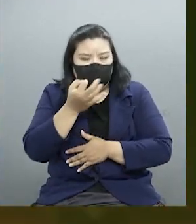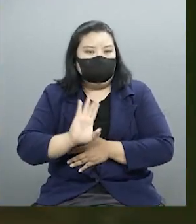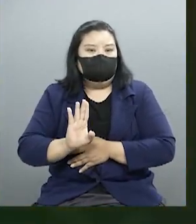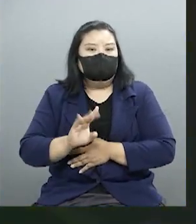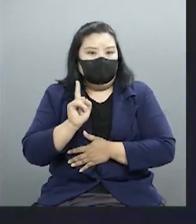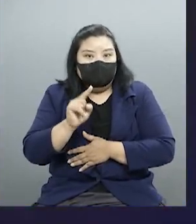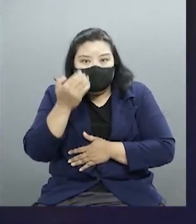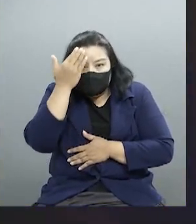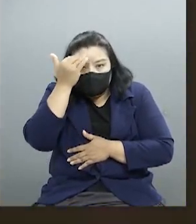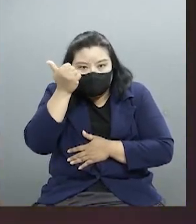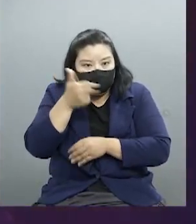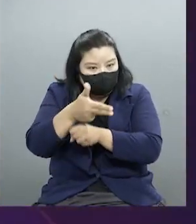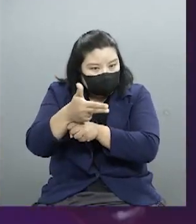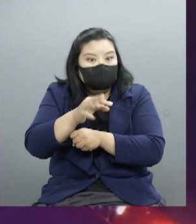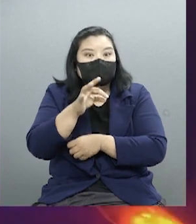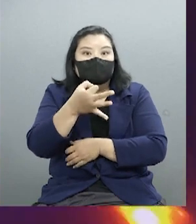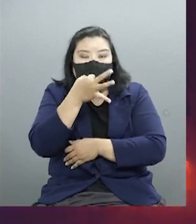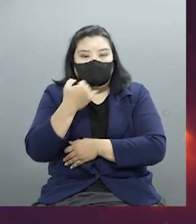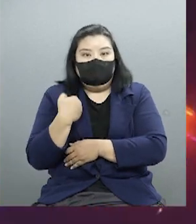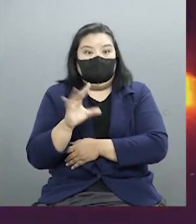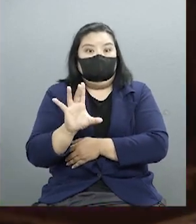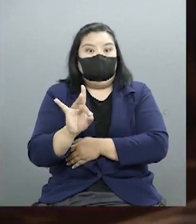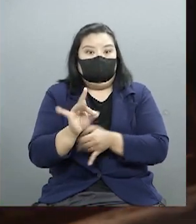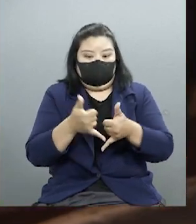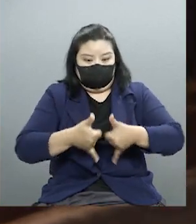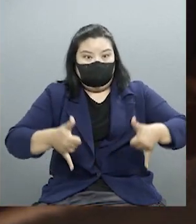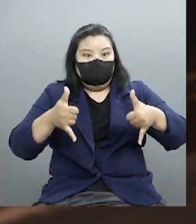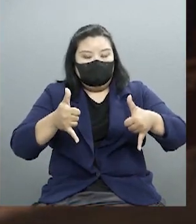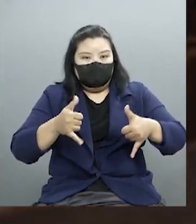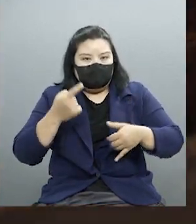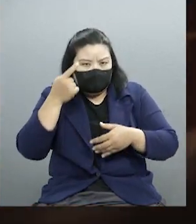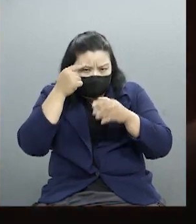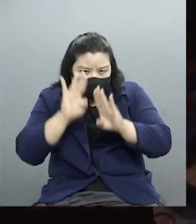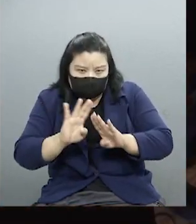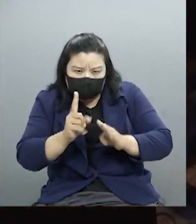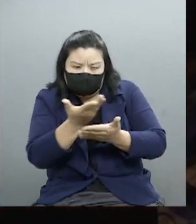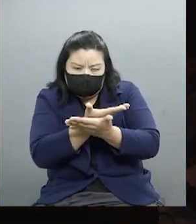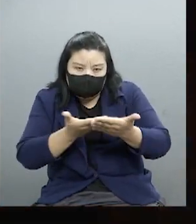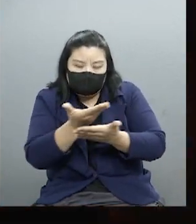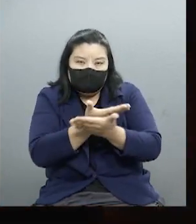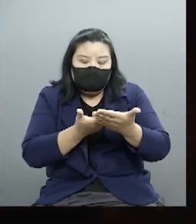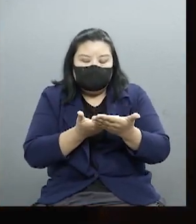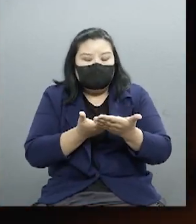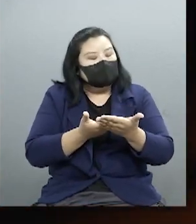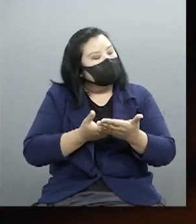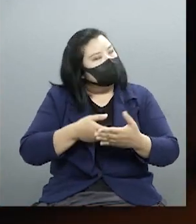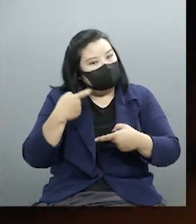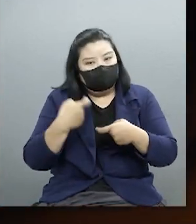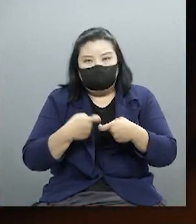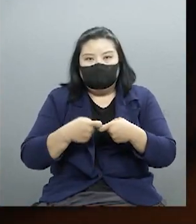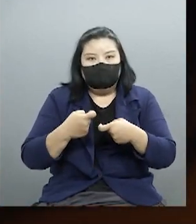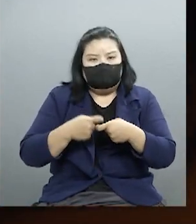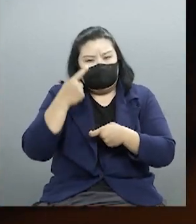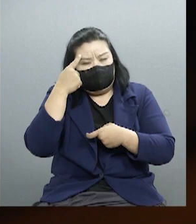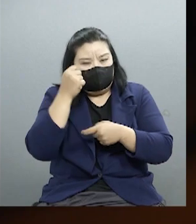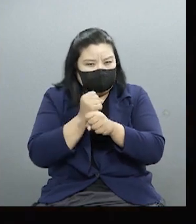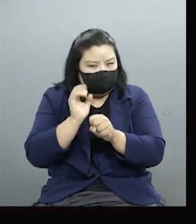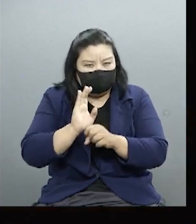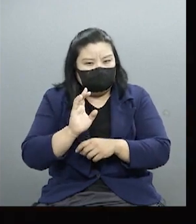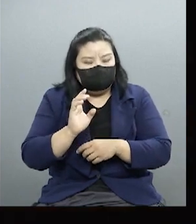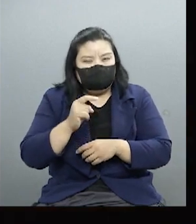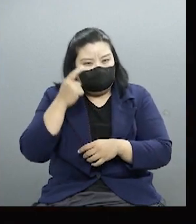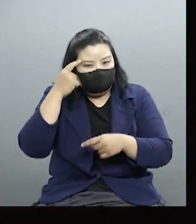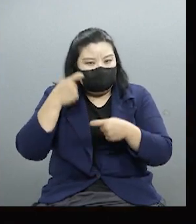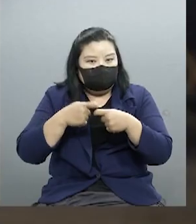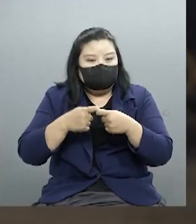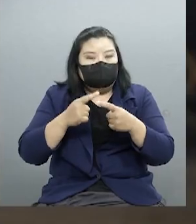างภาพถึง8คนในการที่จะมาถ่ายทำแต่คนก็จะมีมุมมองไม่เหมือนกันแบบนี้ค่ะดังนั้นถือว่าเป็นเรื่องท้าทายมากท้าทาย